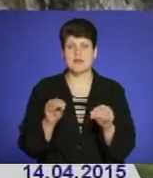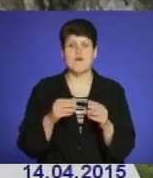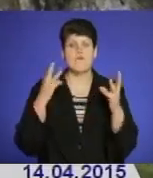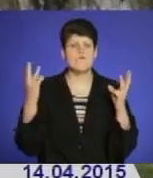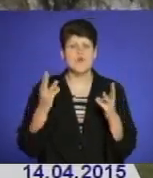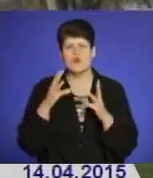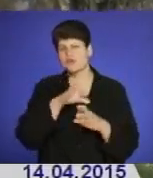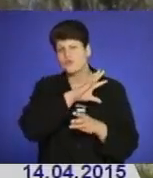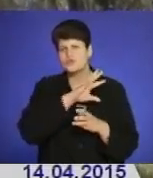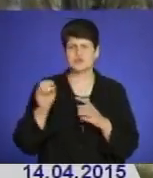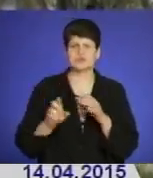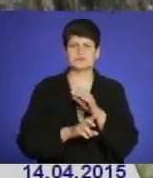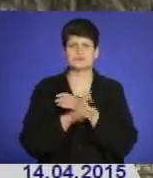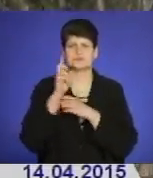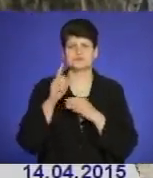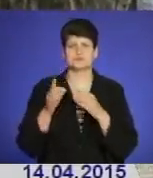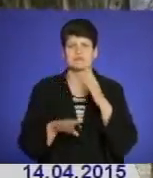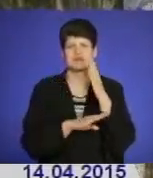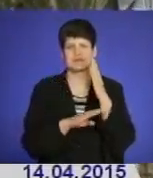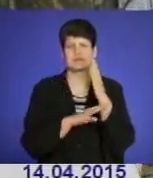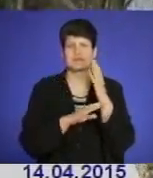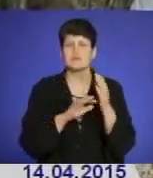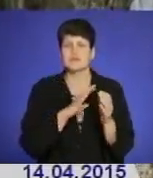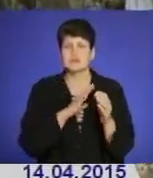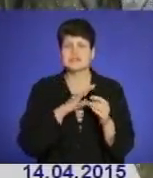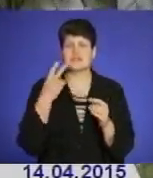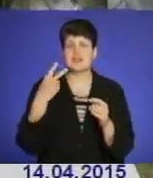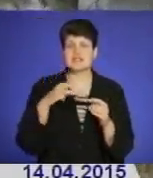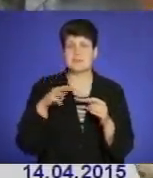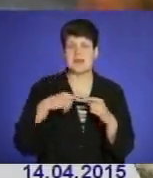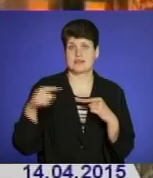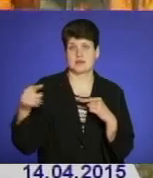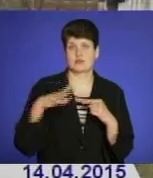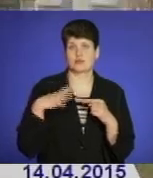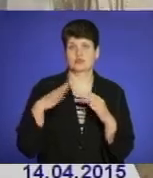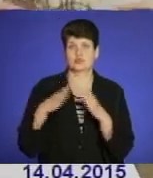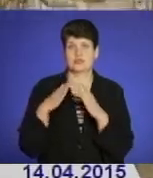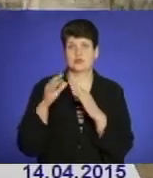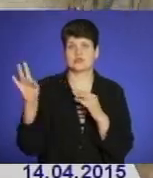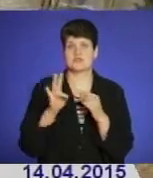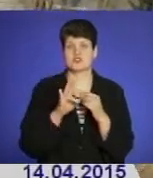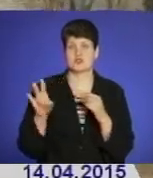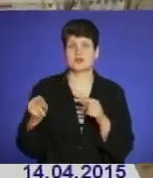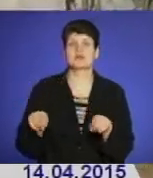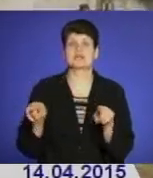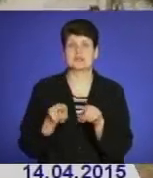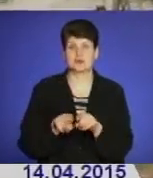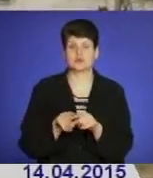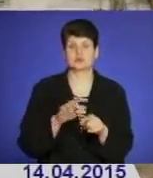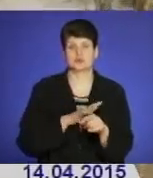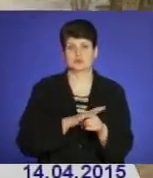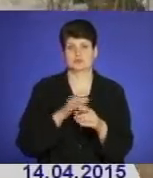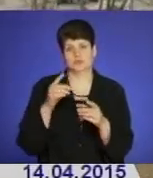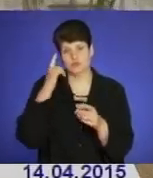Вогонь охопив майже усе приміщення дерев'яного храму. За 20 метрів від нього знаходився будинок священника, якому теж загрожувало